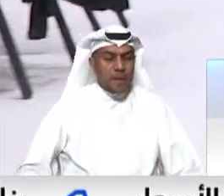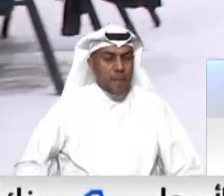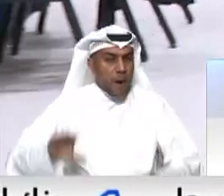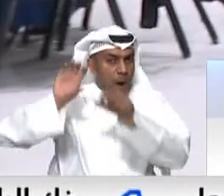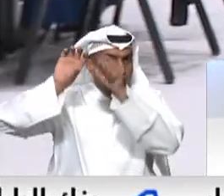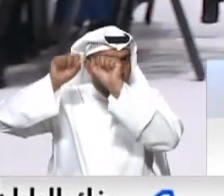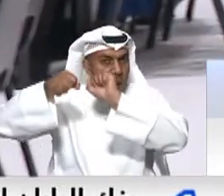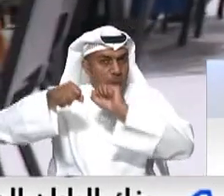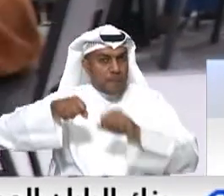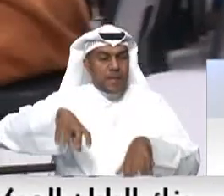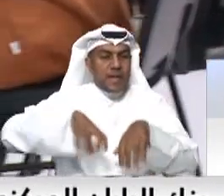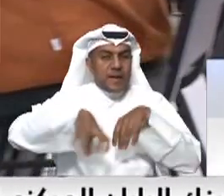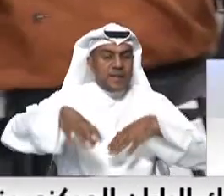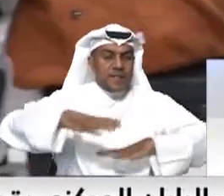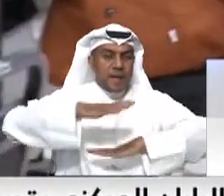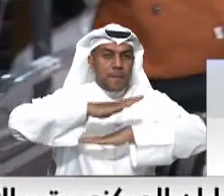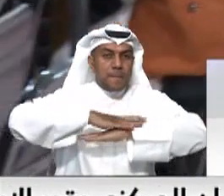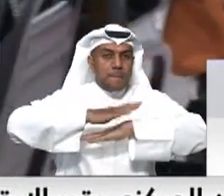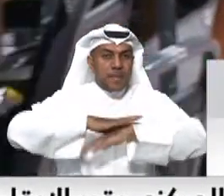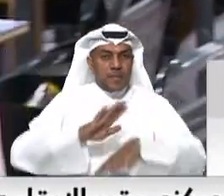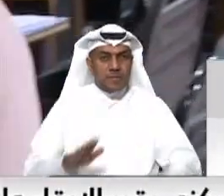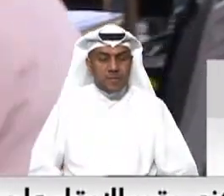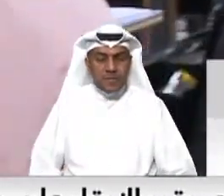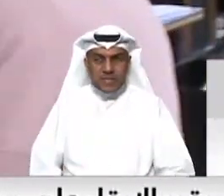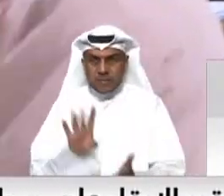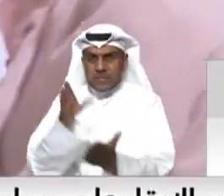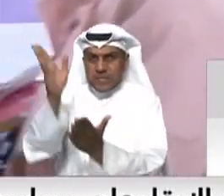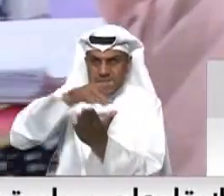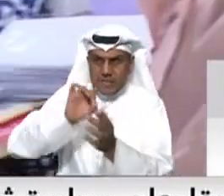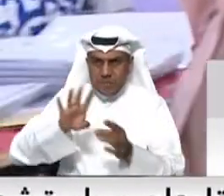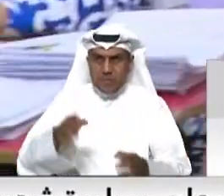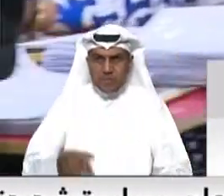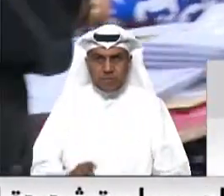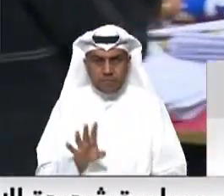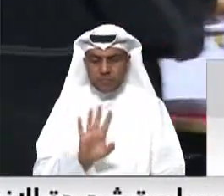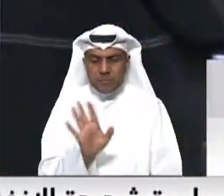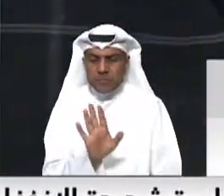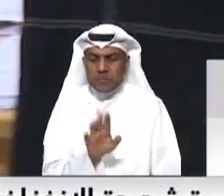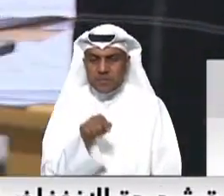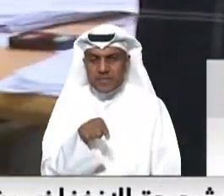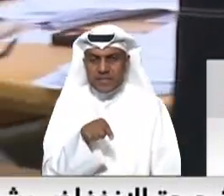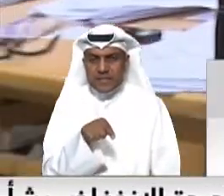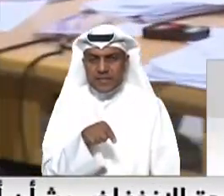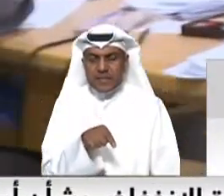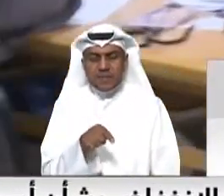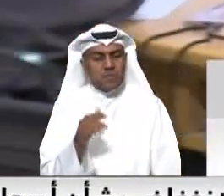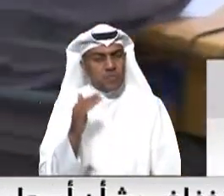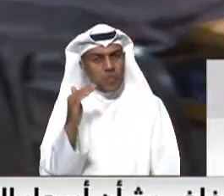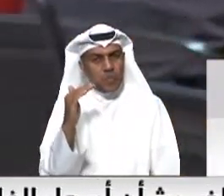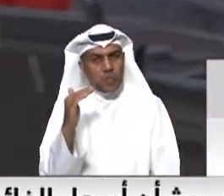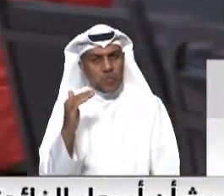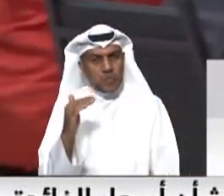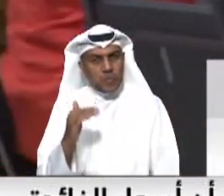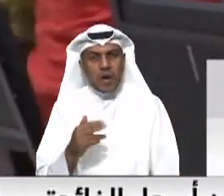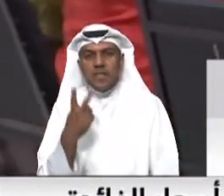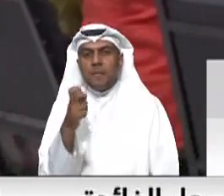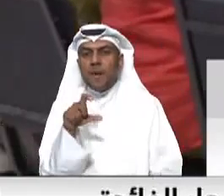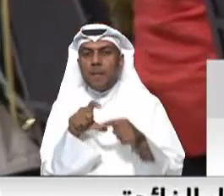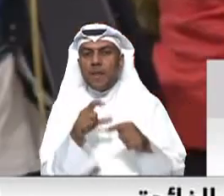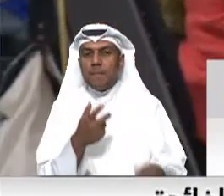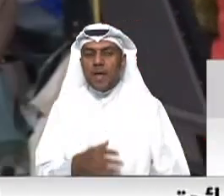القسم العلمي تتراجع لاكثر من 77 بالمئه وثمانين بالمئه الى القسم الادبي مما يؤكد